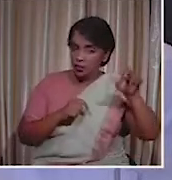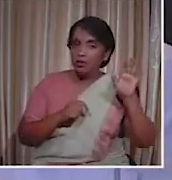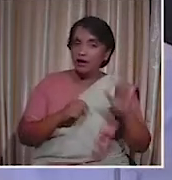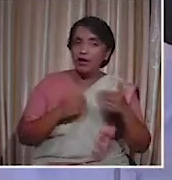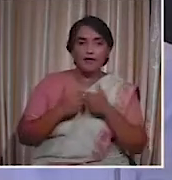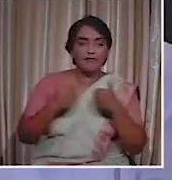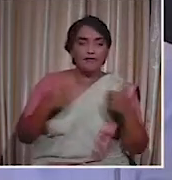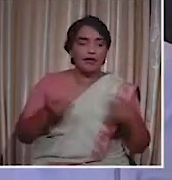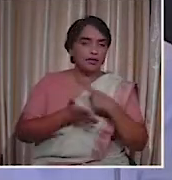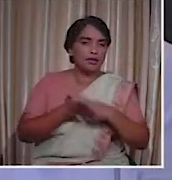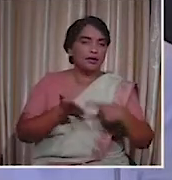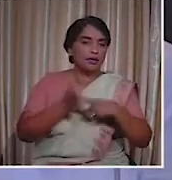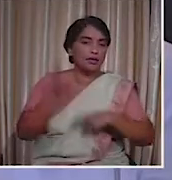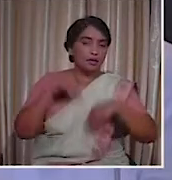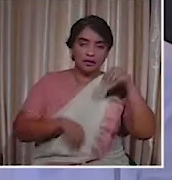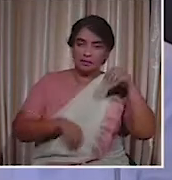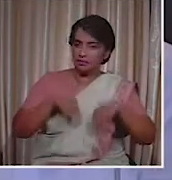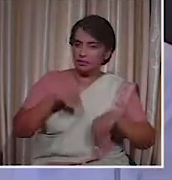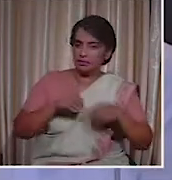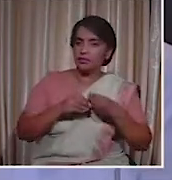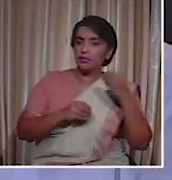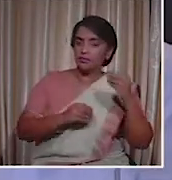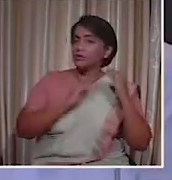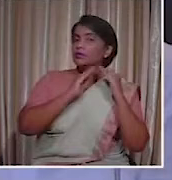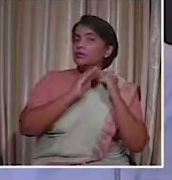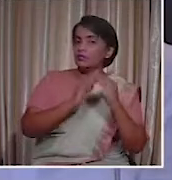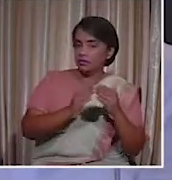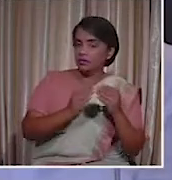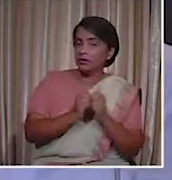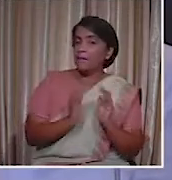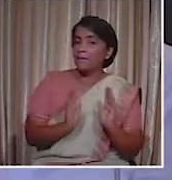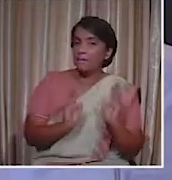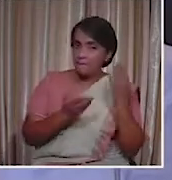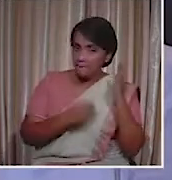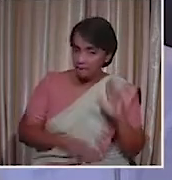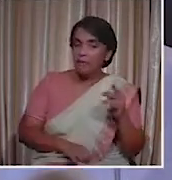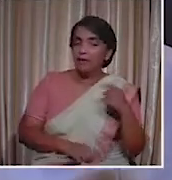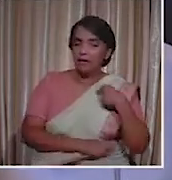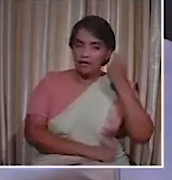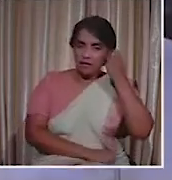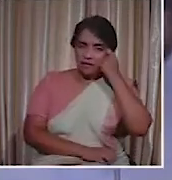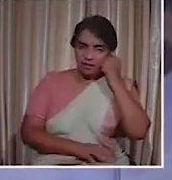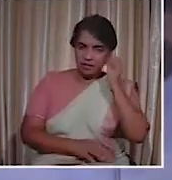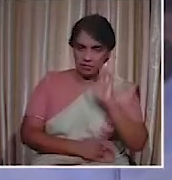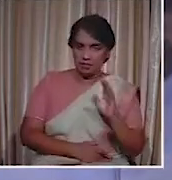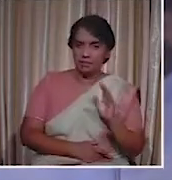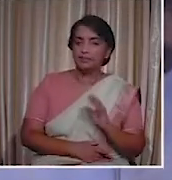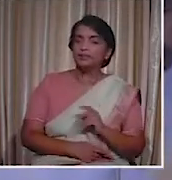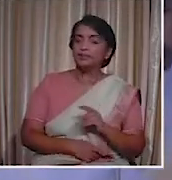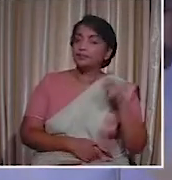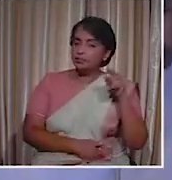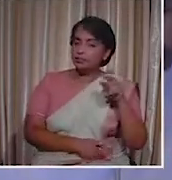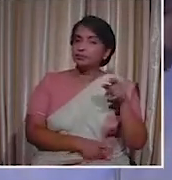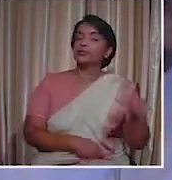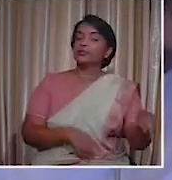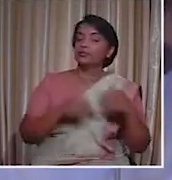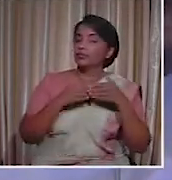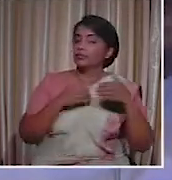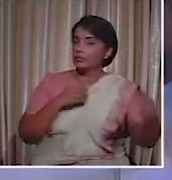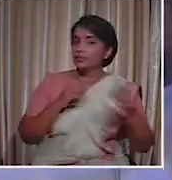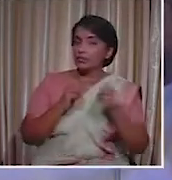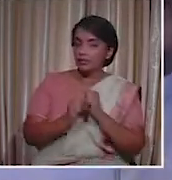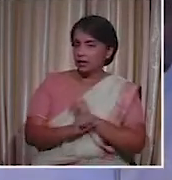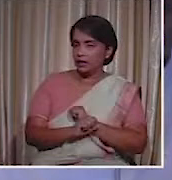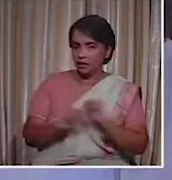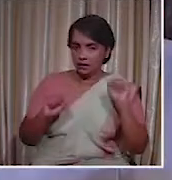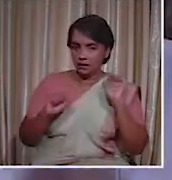වෙනම ඡන්දය ප්‍රකාශ කිරීමේ මධ්‍යස්ථාන ඇති කිරීම ගැනද යෝජනා කර තිබෙනවා. ඒ වගේම මෙතෙක් ක්‍රියාත්මක